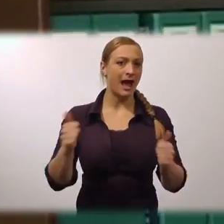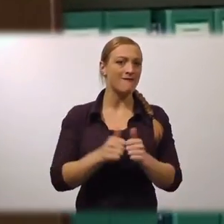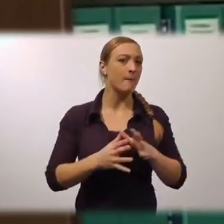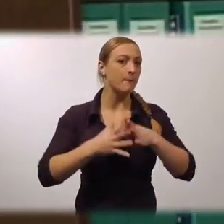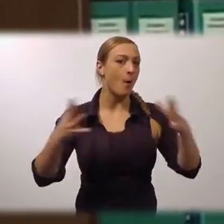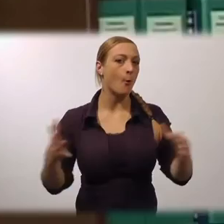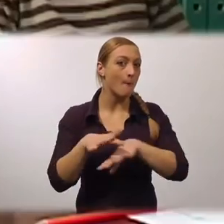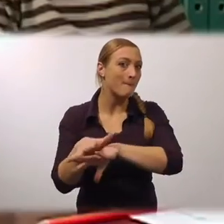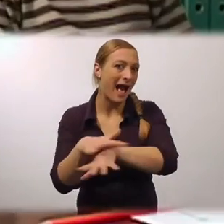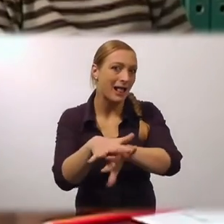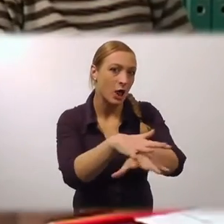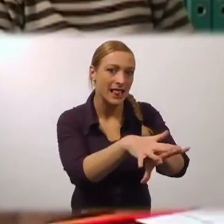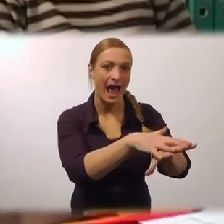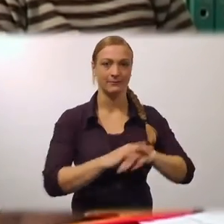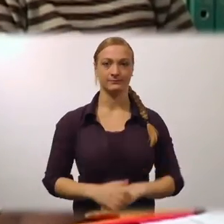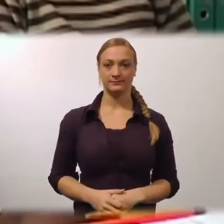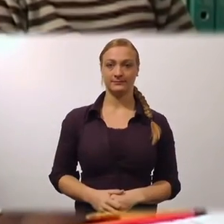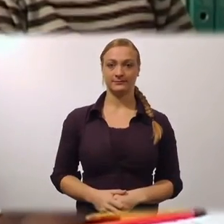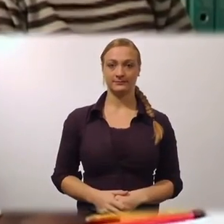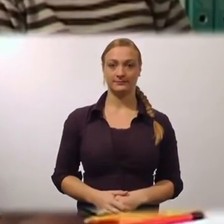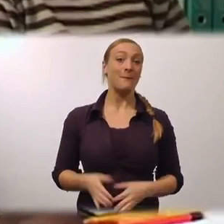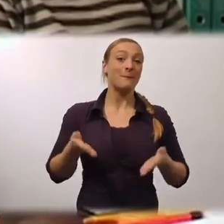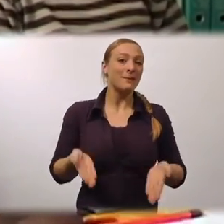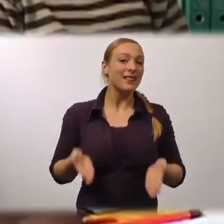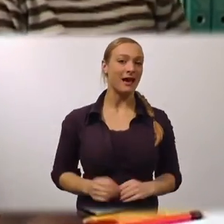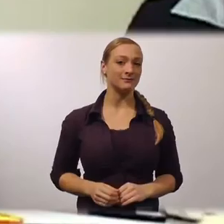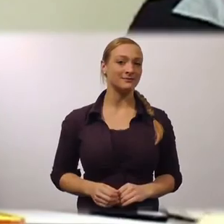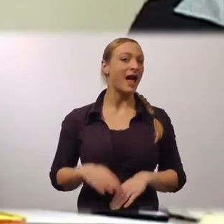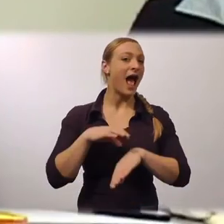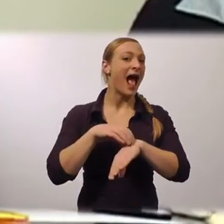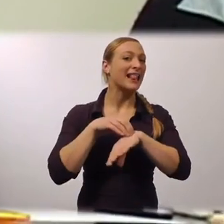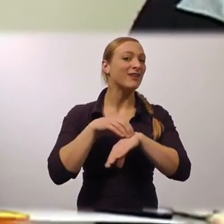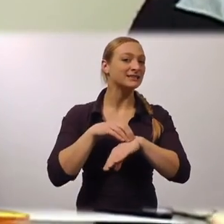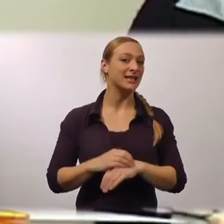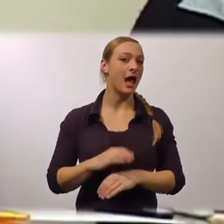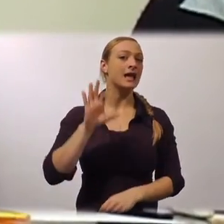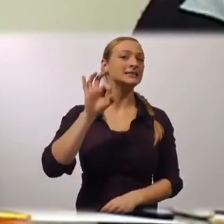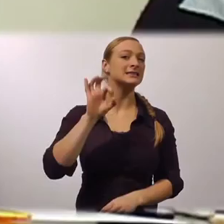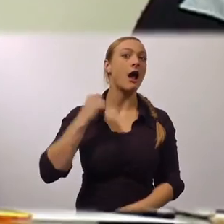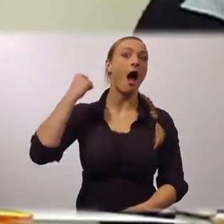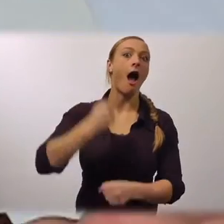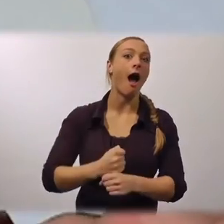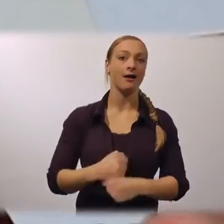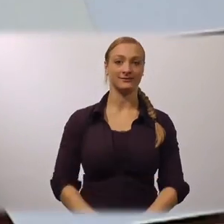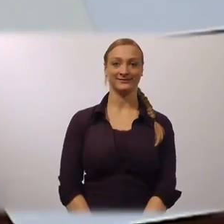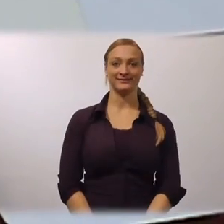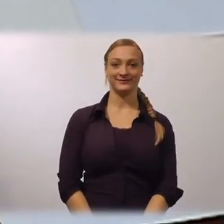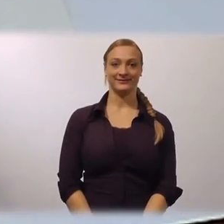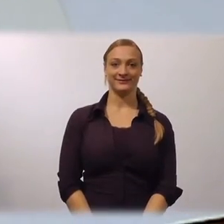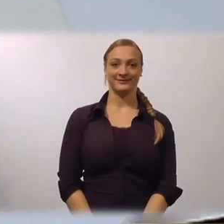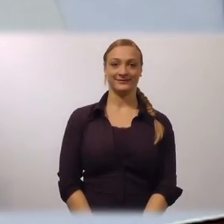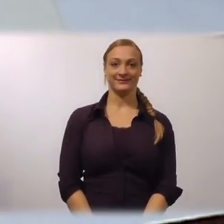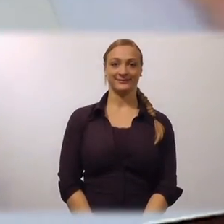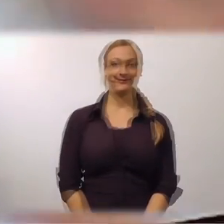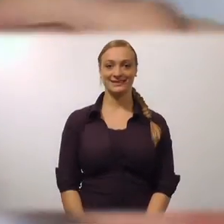un anniversaire rond comme celui des 50 ans, c'est l'occasion de faire un bilan et de se demander finalement qu'est-ce qui est essentiel.